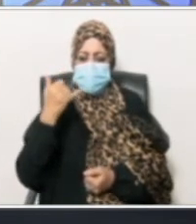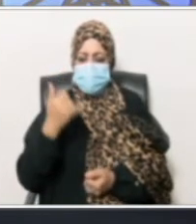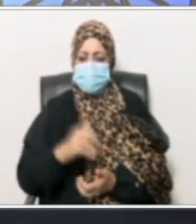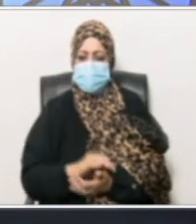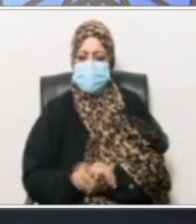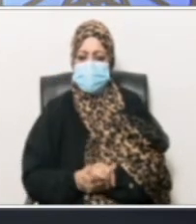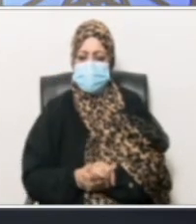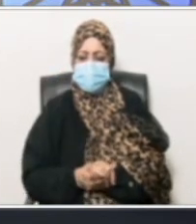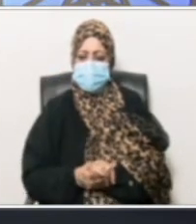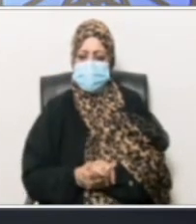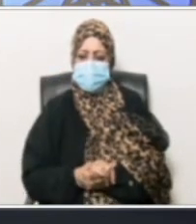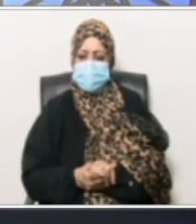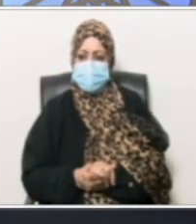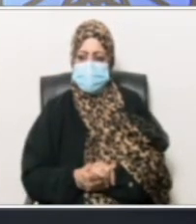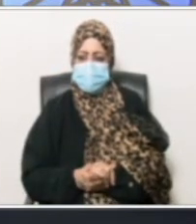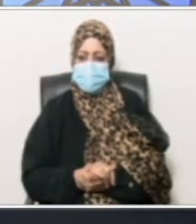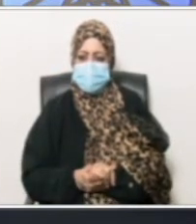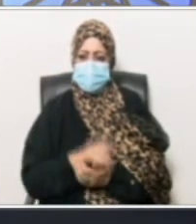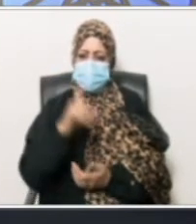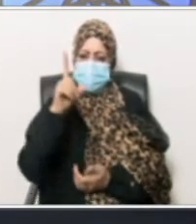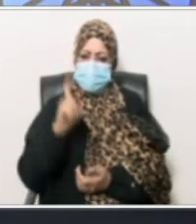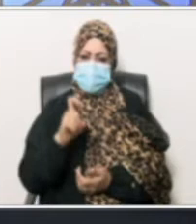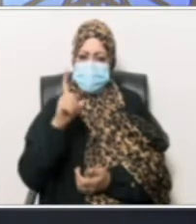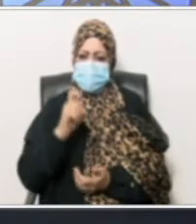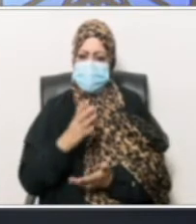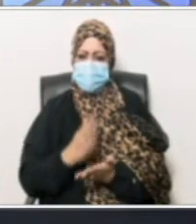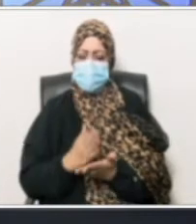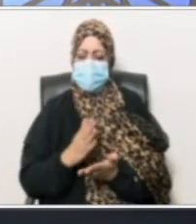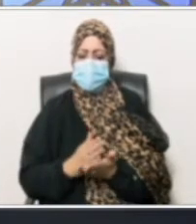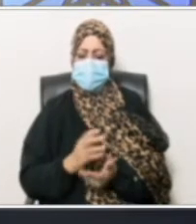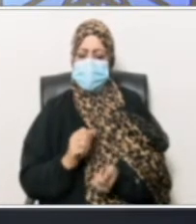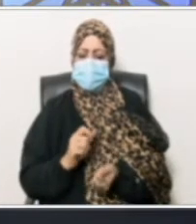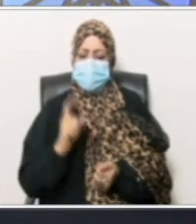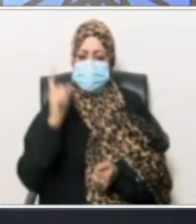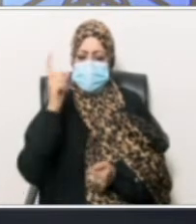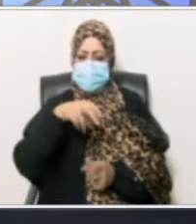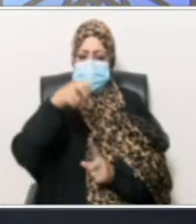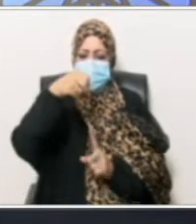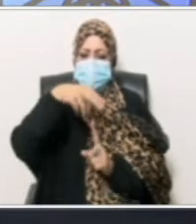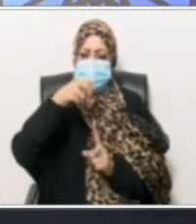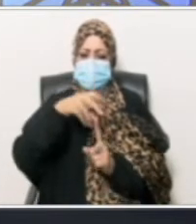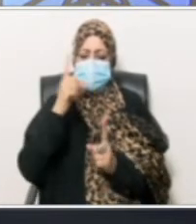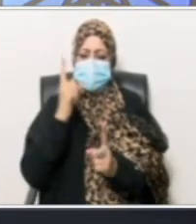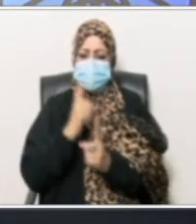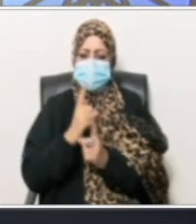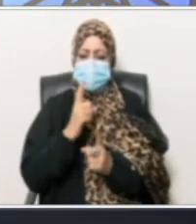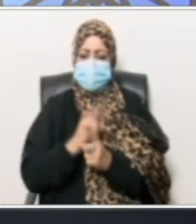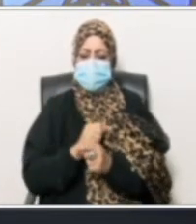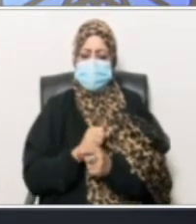تفضل ابو علاء انت على الهواء مباشره. السلام عليكم. وعليكم السلام ورحمه الله.